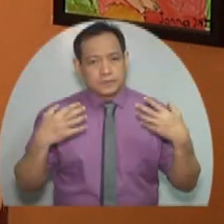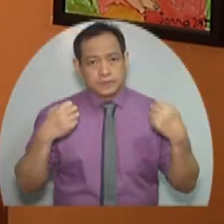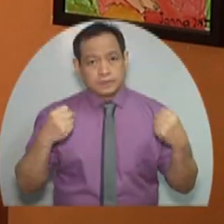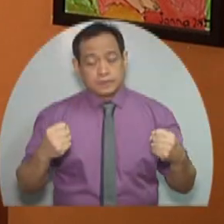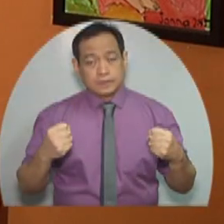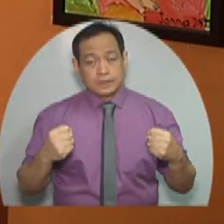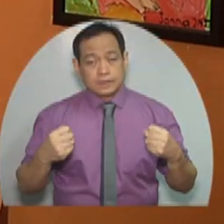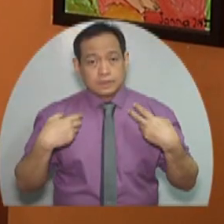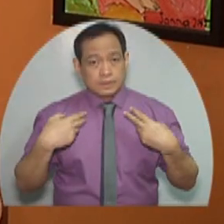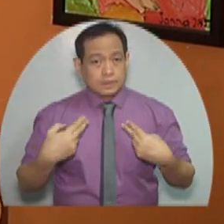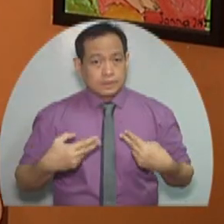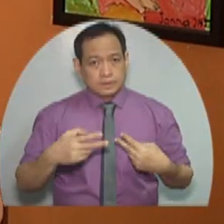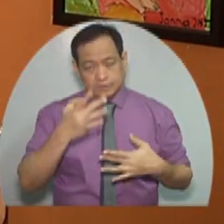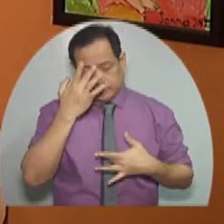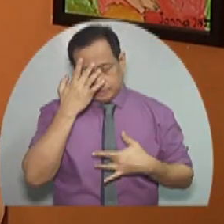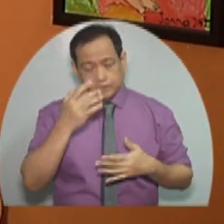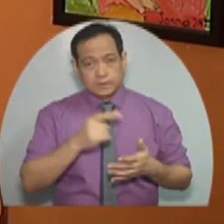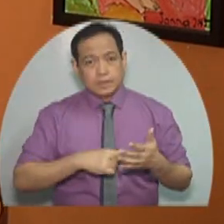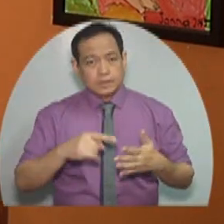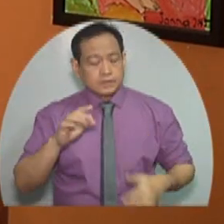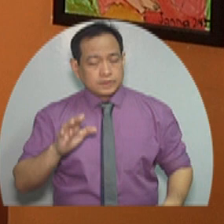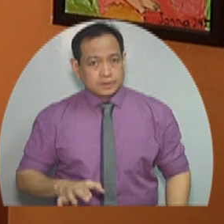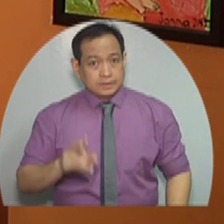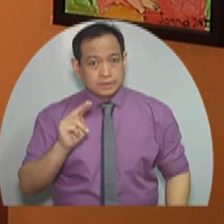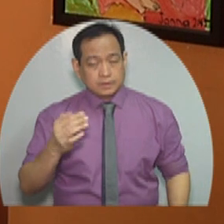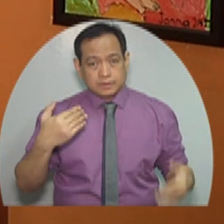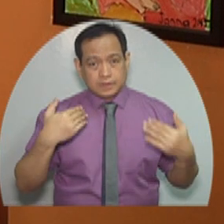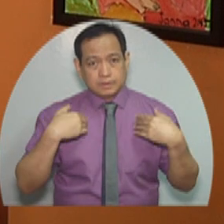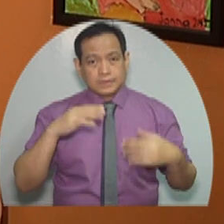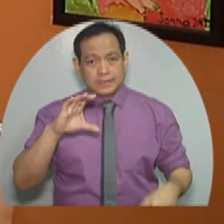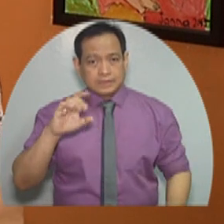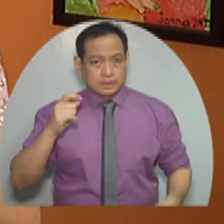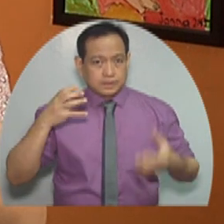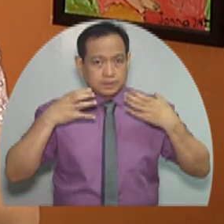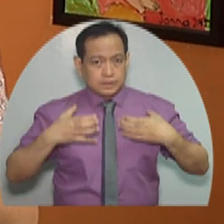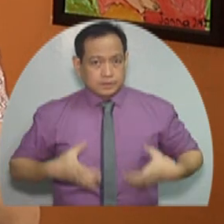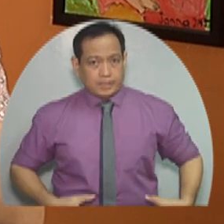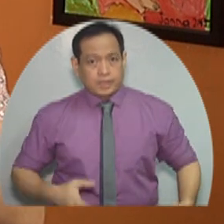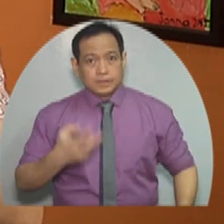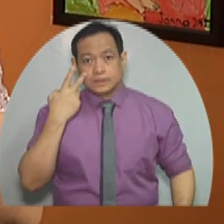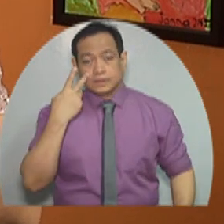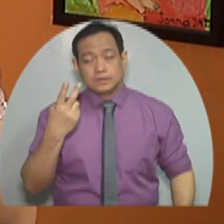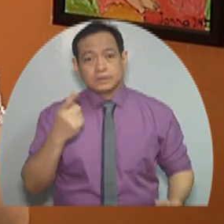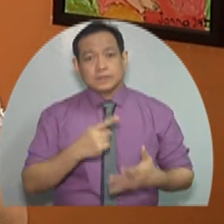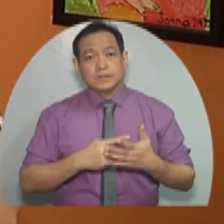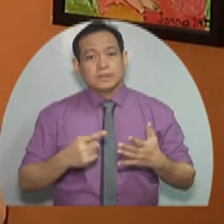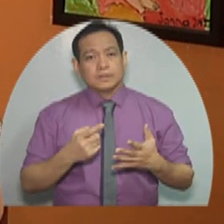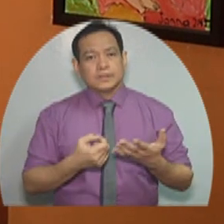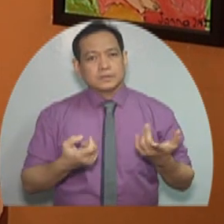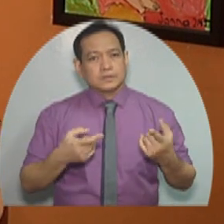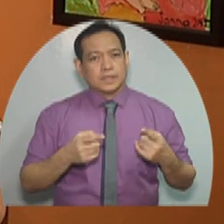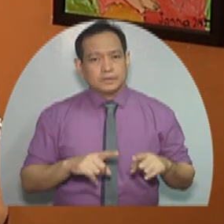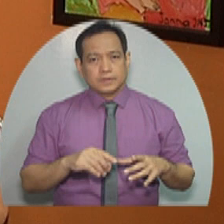Para mag-abot ang audition ni Yumi Jean, mainam na siya ay mass CT scan para makita ang talagang kondisyon sa loob